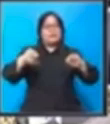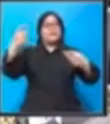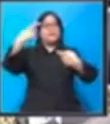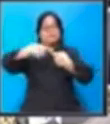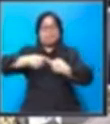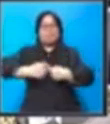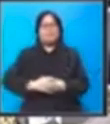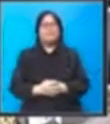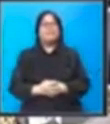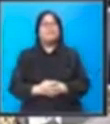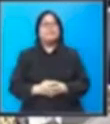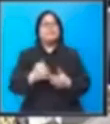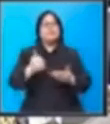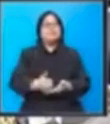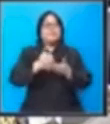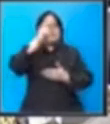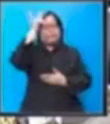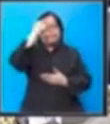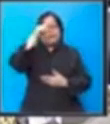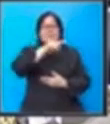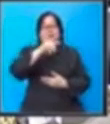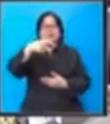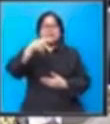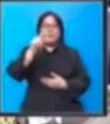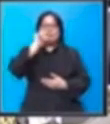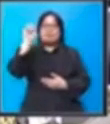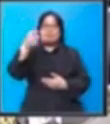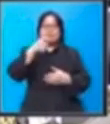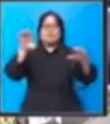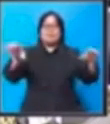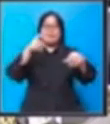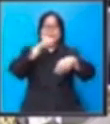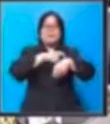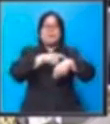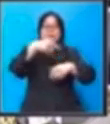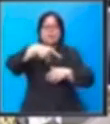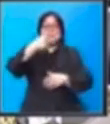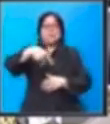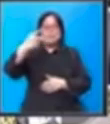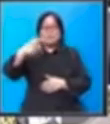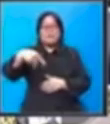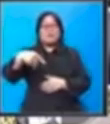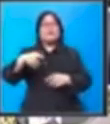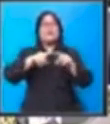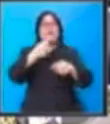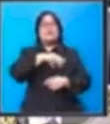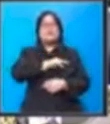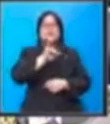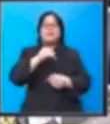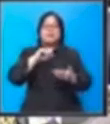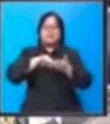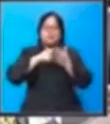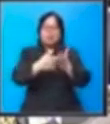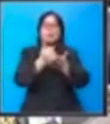yang berkaitan. Bantuan kerajaan pada Zoo Taiping bukan sahaja dilaksanakan dalam tempoh PKP, sebaliknya kementerian telah membantu Zoo Taiping